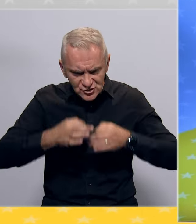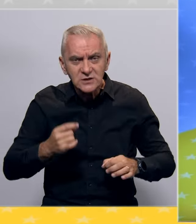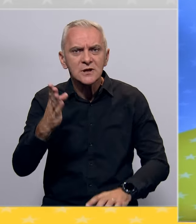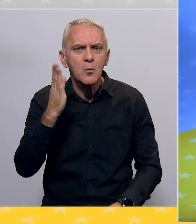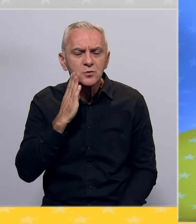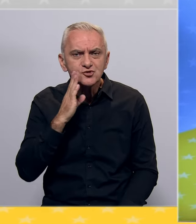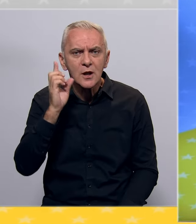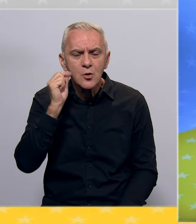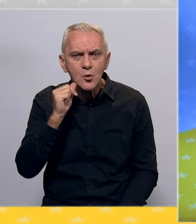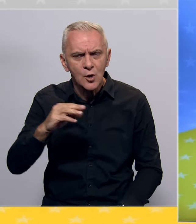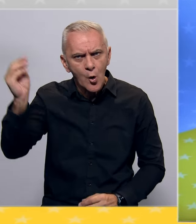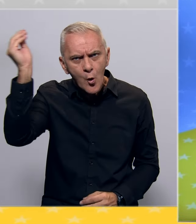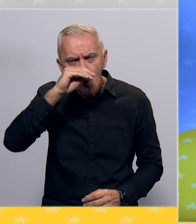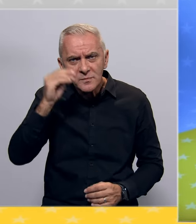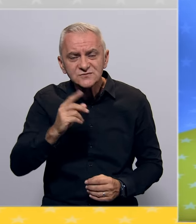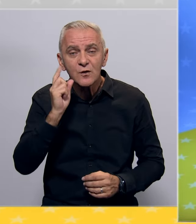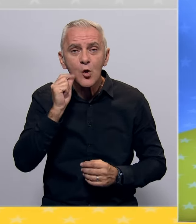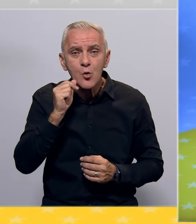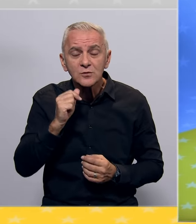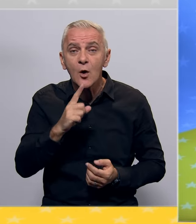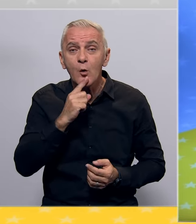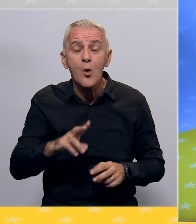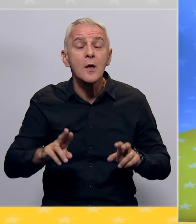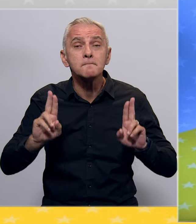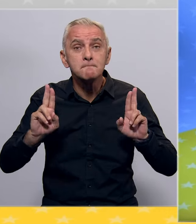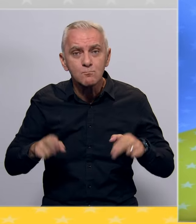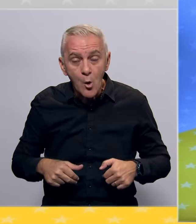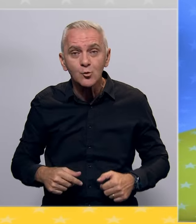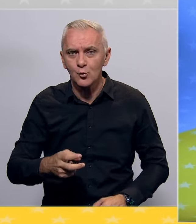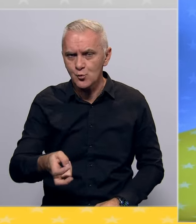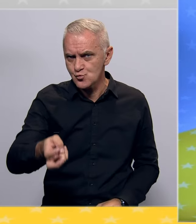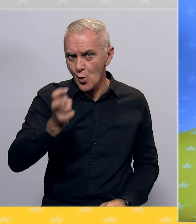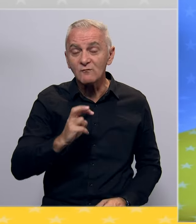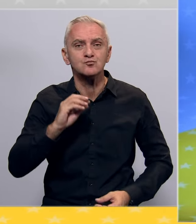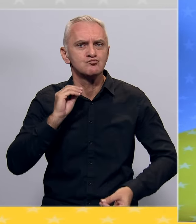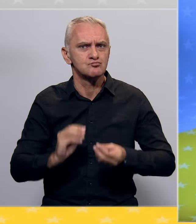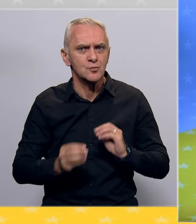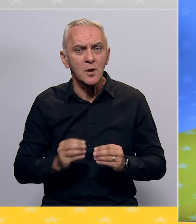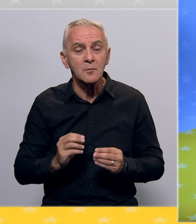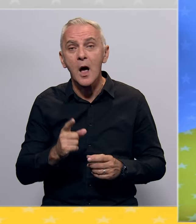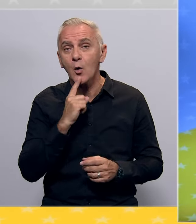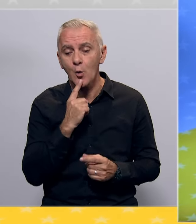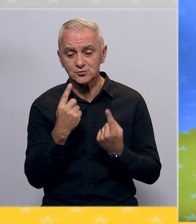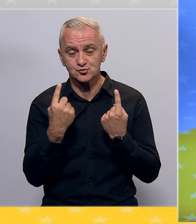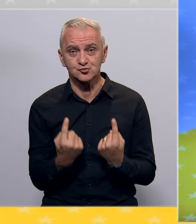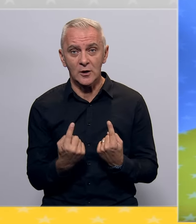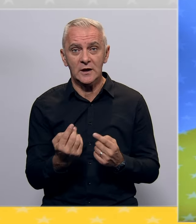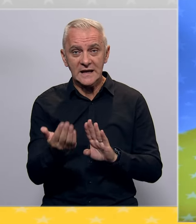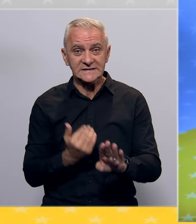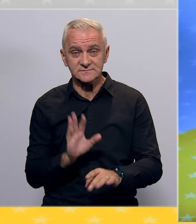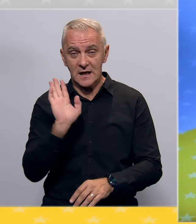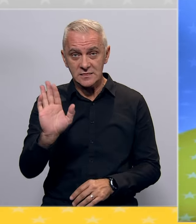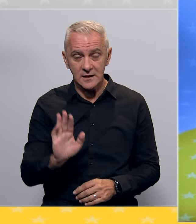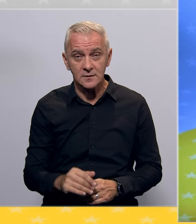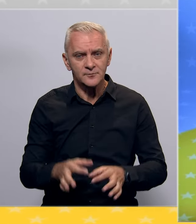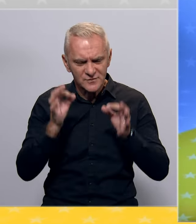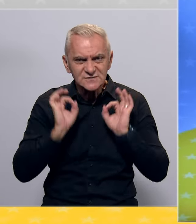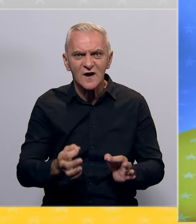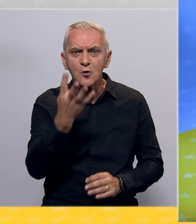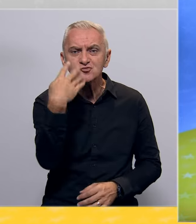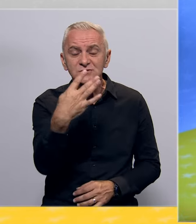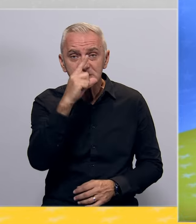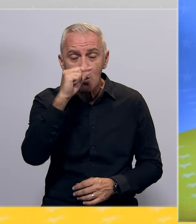ljudi, obrazovani ljudi koji mogu odgovoriti izazovima koji stoje pred njima. U svakoj od 40